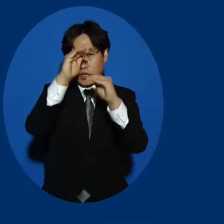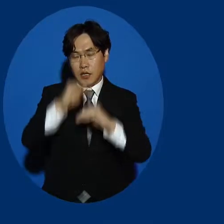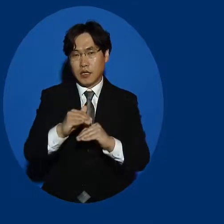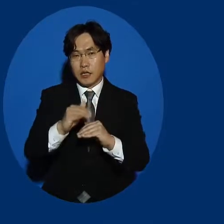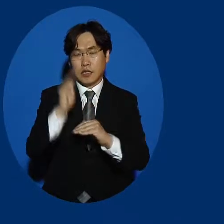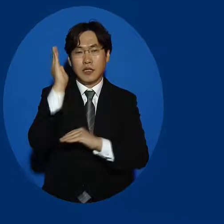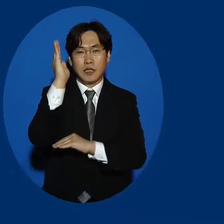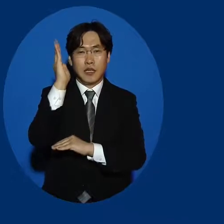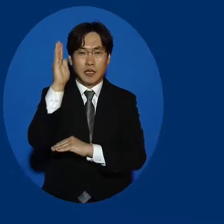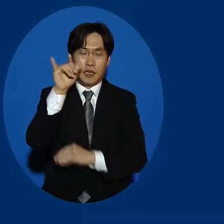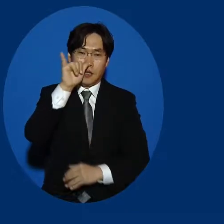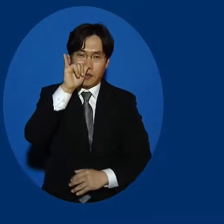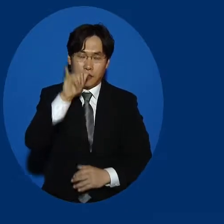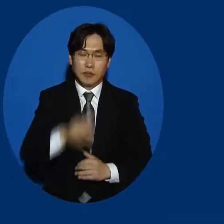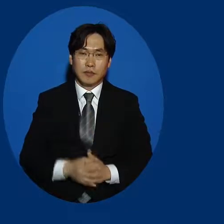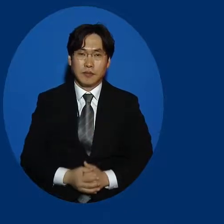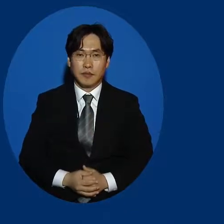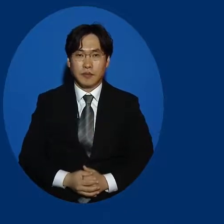이야기가 있습니다.